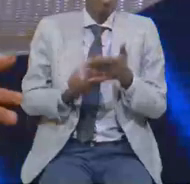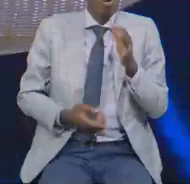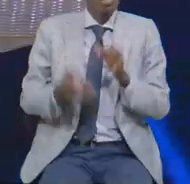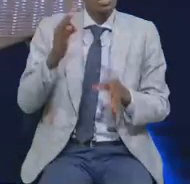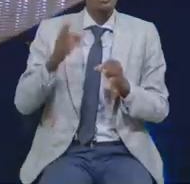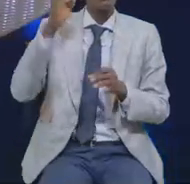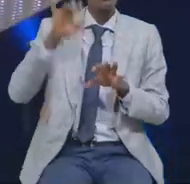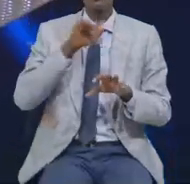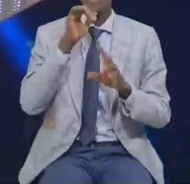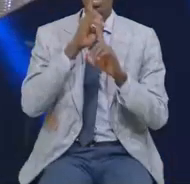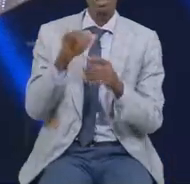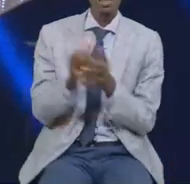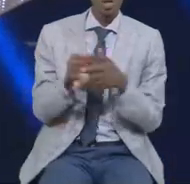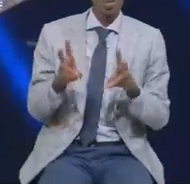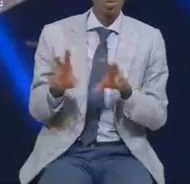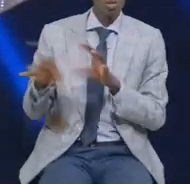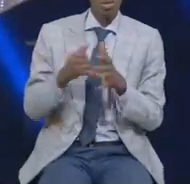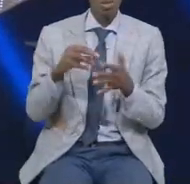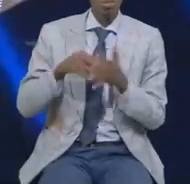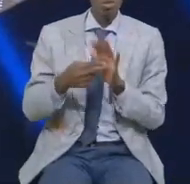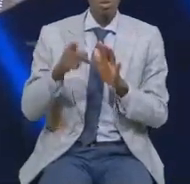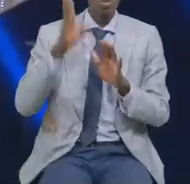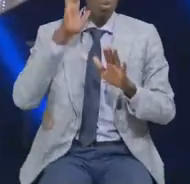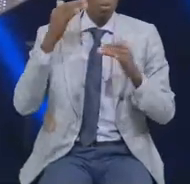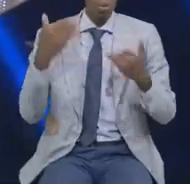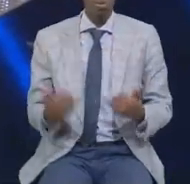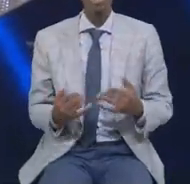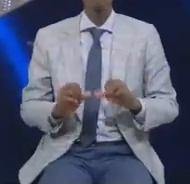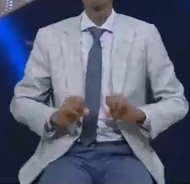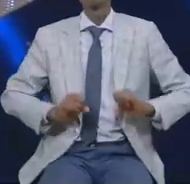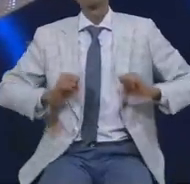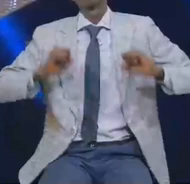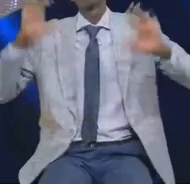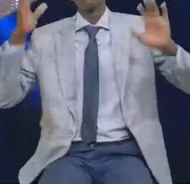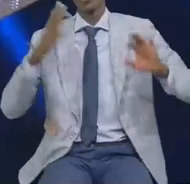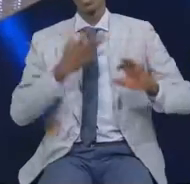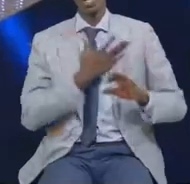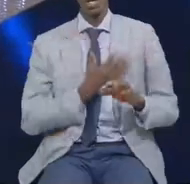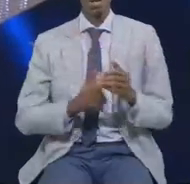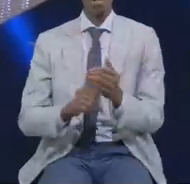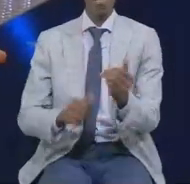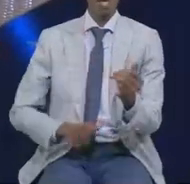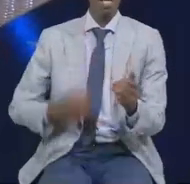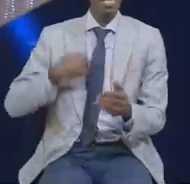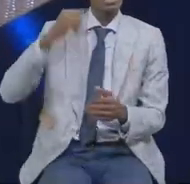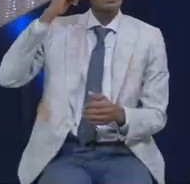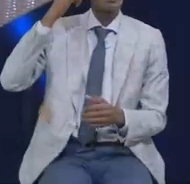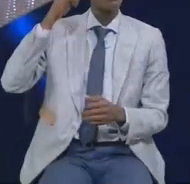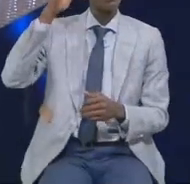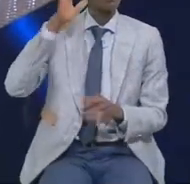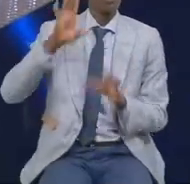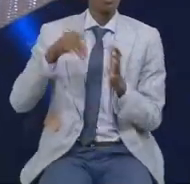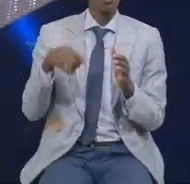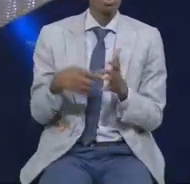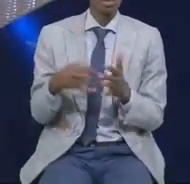est-ce que cela veut dire qu'on va succomber, on va compromettre, on va dire que je crois que ça va arriver de cette manière, puisque cela n'est pas arrivé de cette manière,